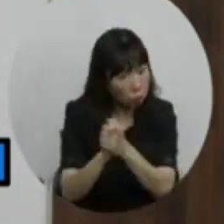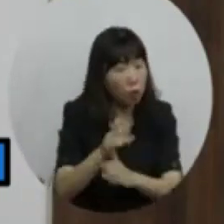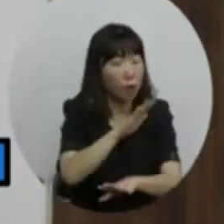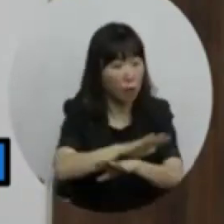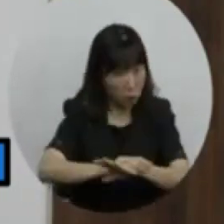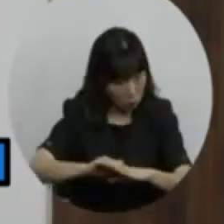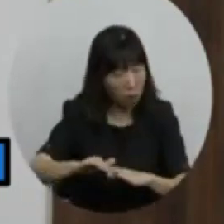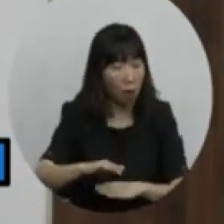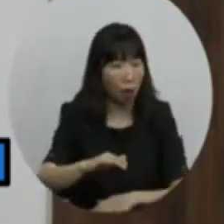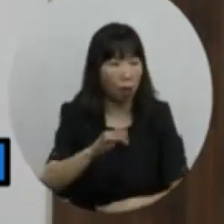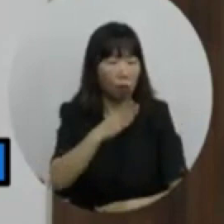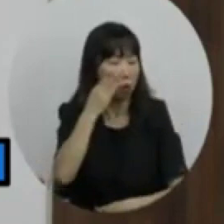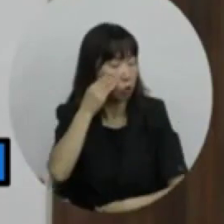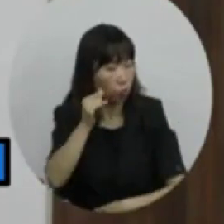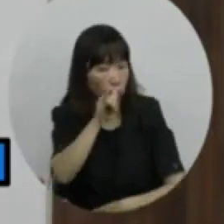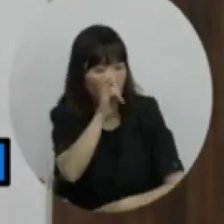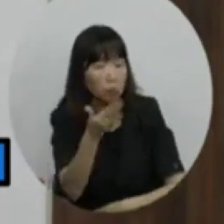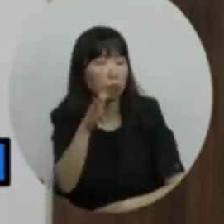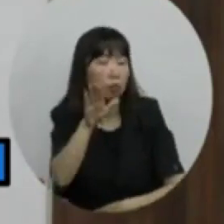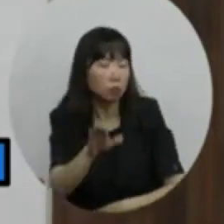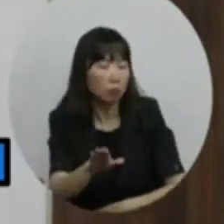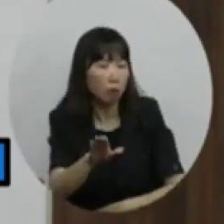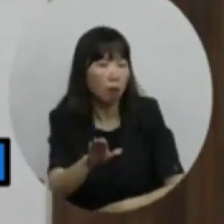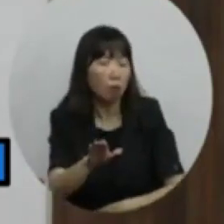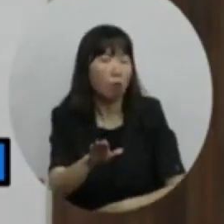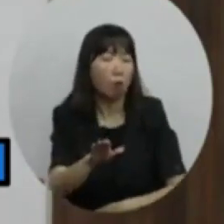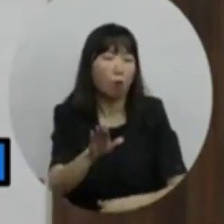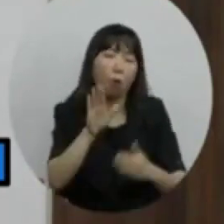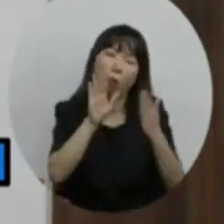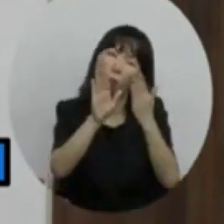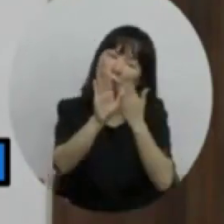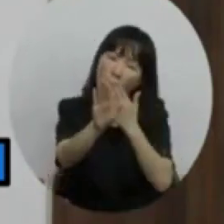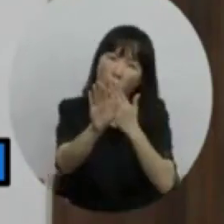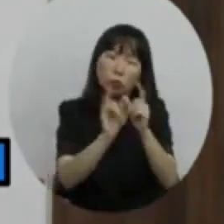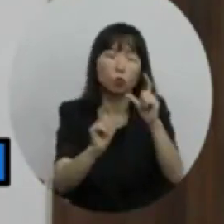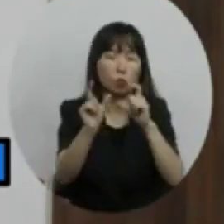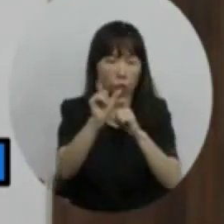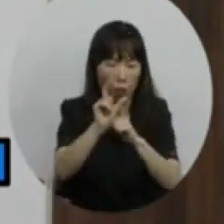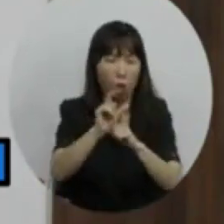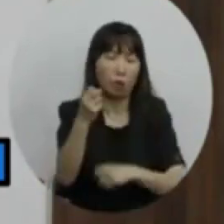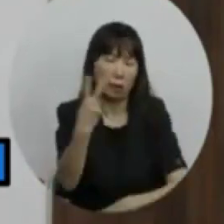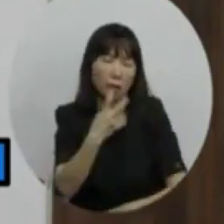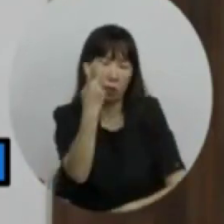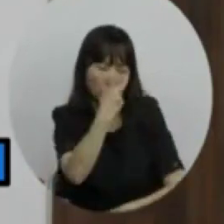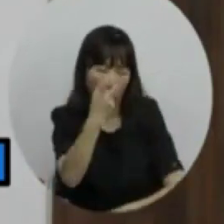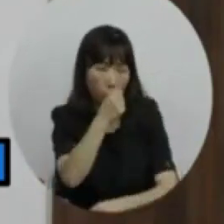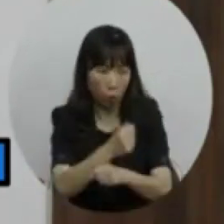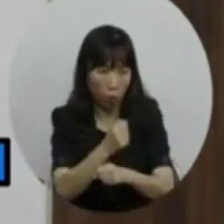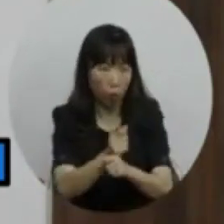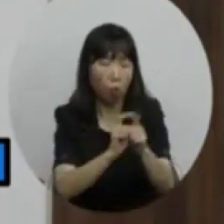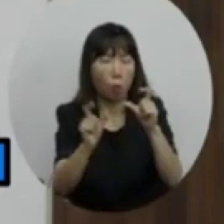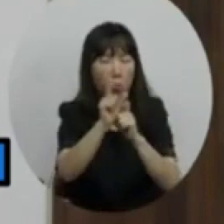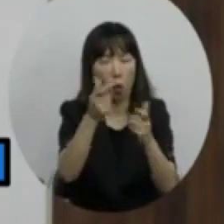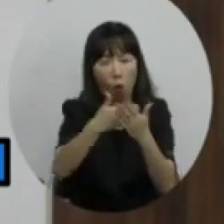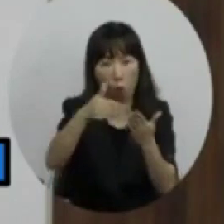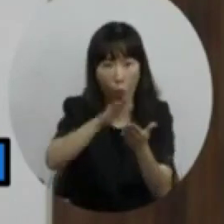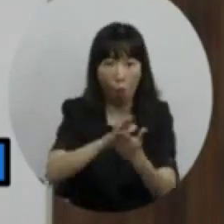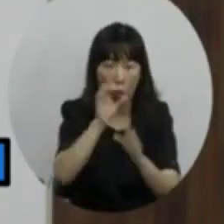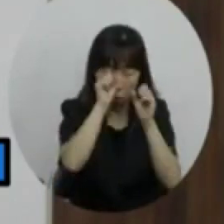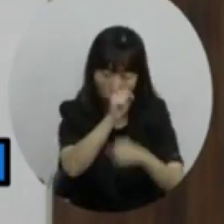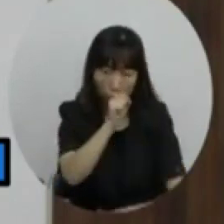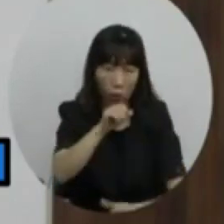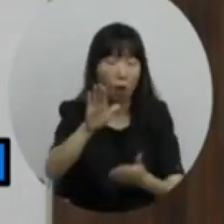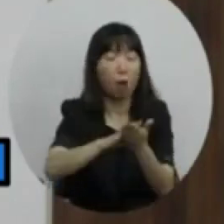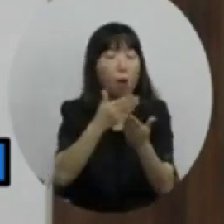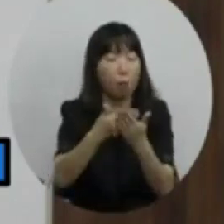부득이 변경 필요 시 보다 합리적이고 미래지향적인 방안을 재검토하고 보다 더 개선되고 납득이